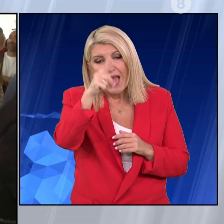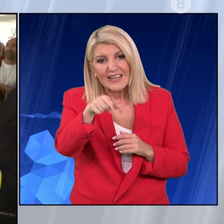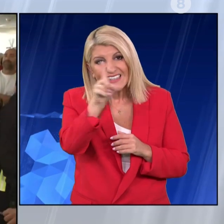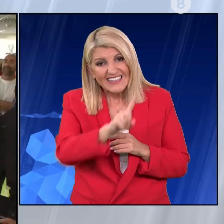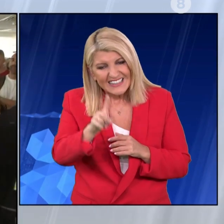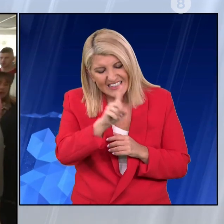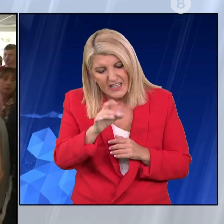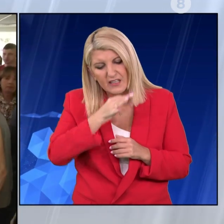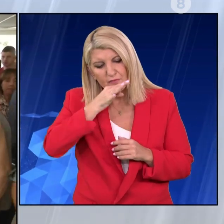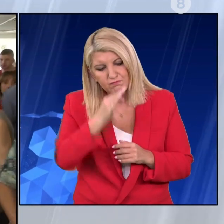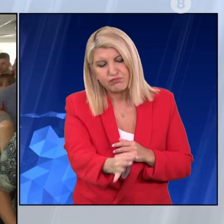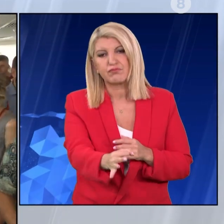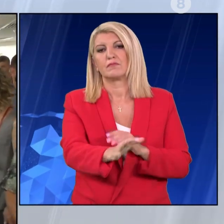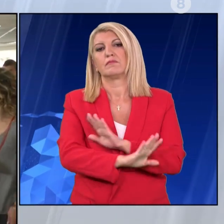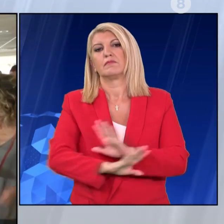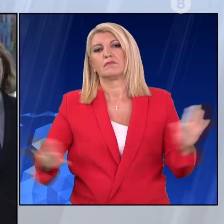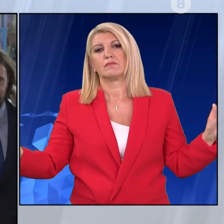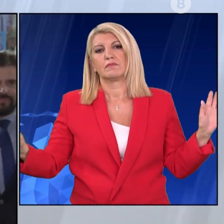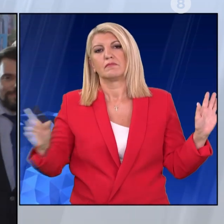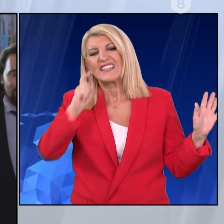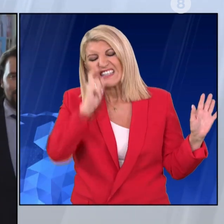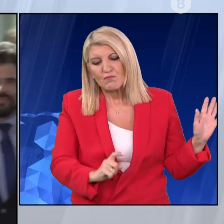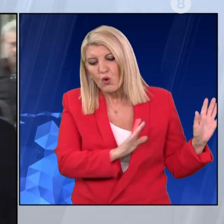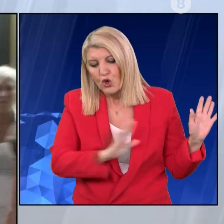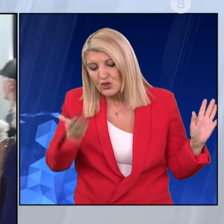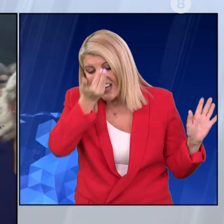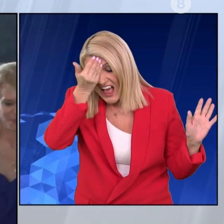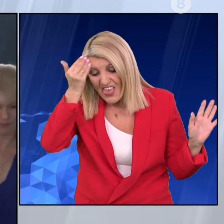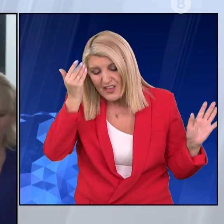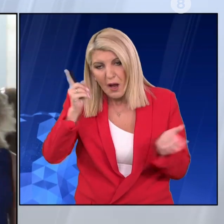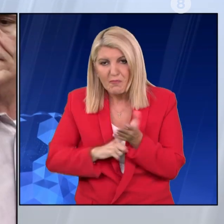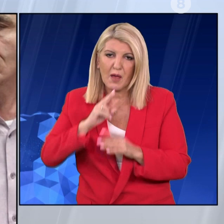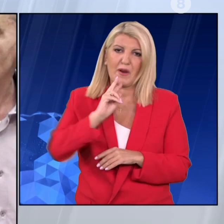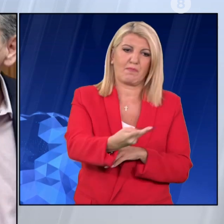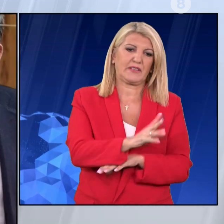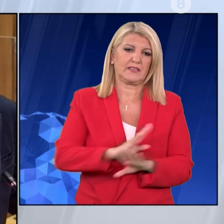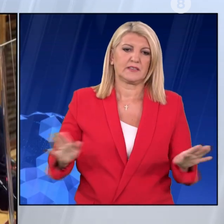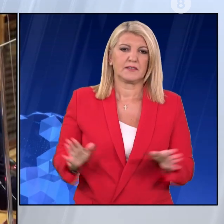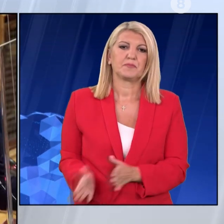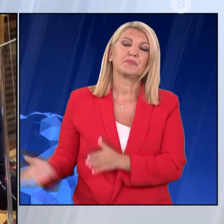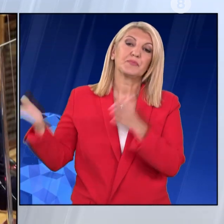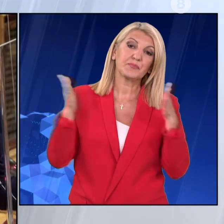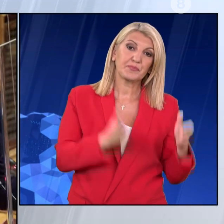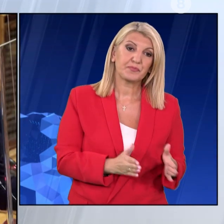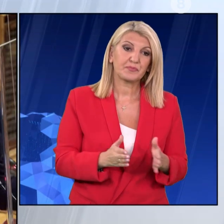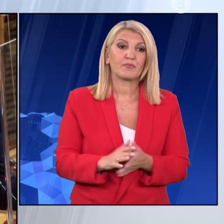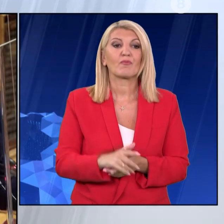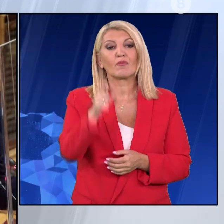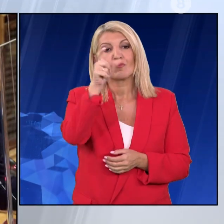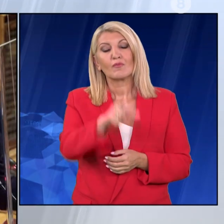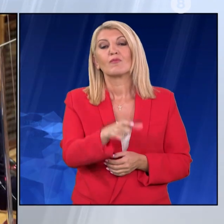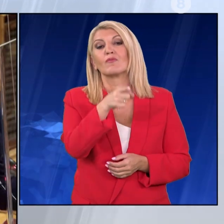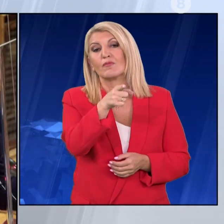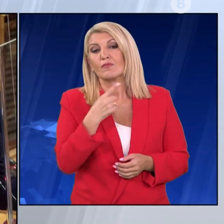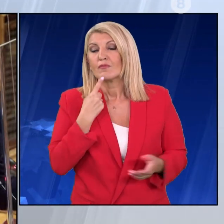ευκλείδης τσακαλώτος τάχθηκε και επίσημα στο πλευρό της εξ ου με βολές κατά του στέφανου κασελάκη από την άλλη πλευρά δεν έχουμε σχέδιο αλλά μία πρόταση